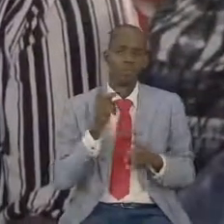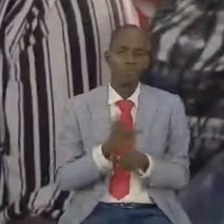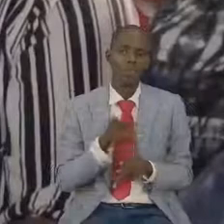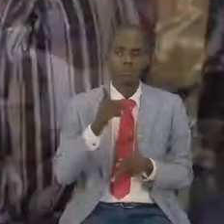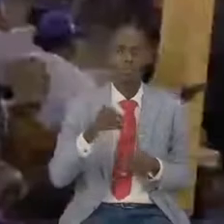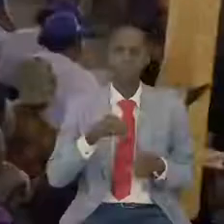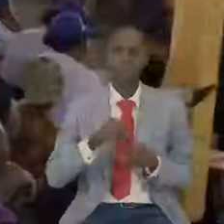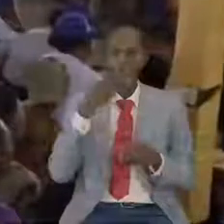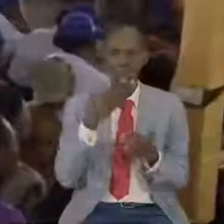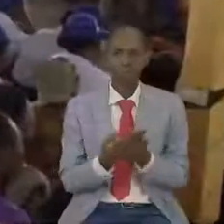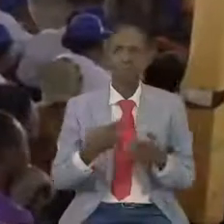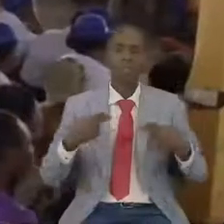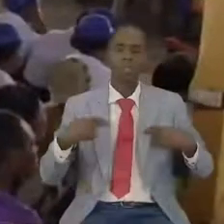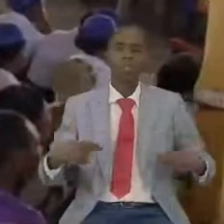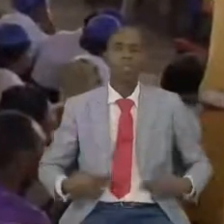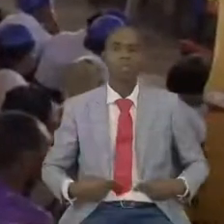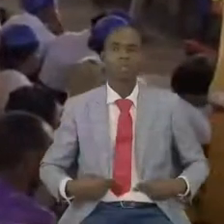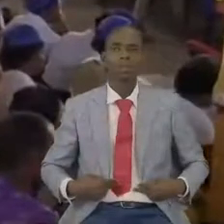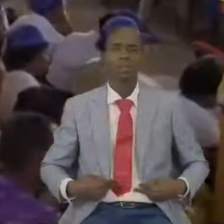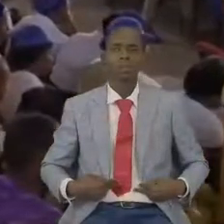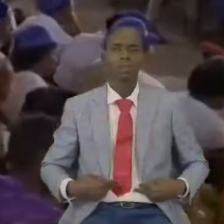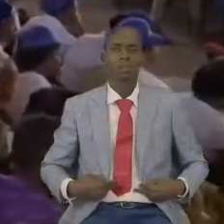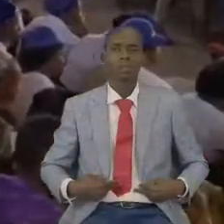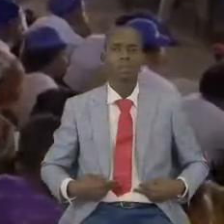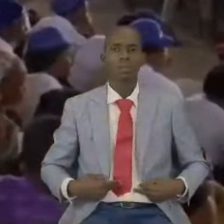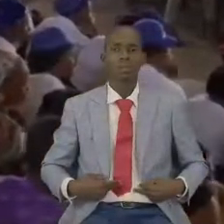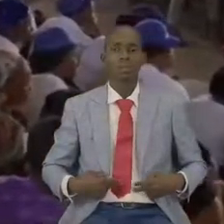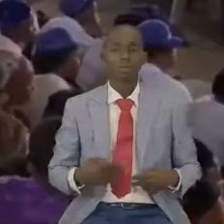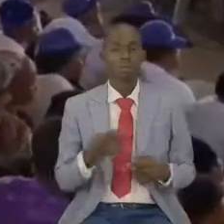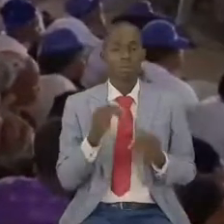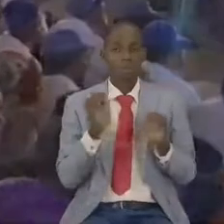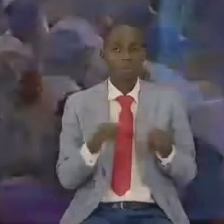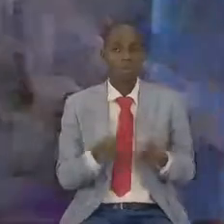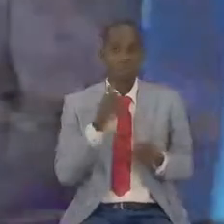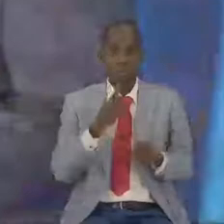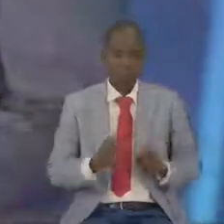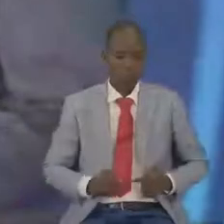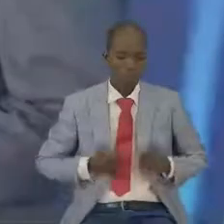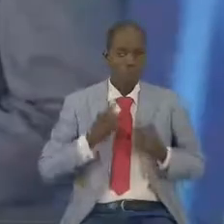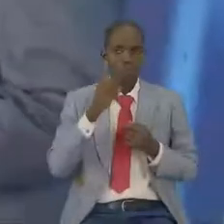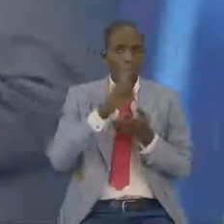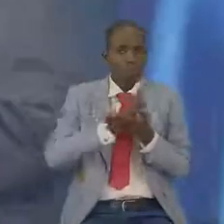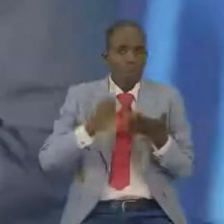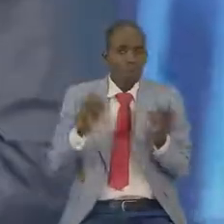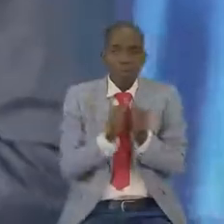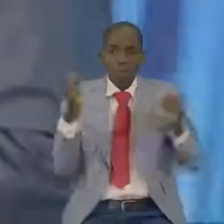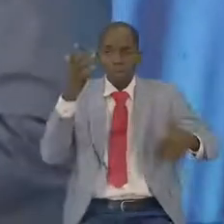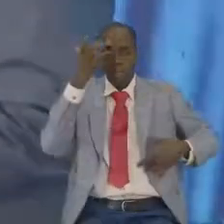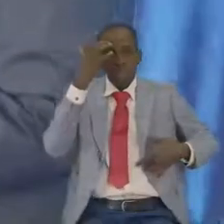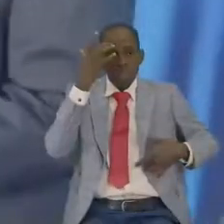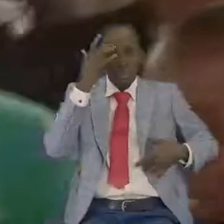santé. Est-ce que tu peux vivre une semaine sans maladie? Je te réponds